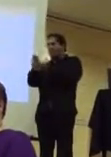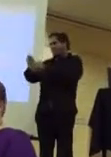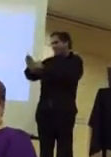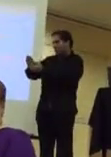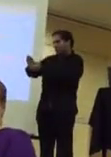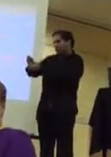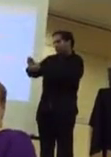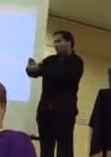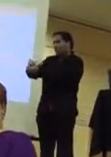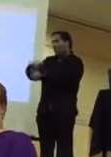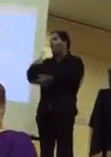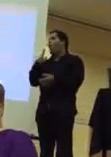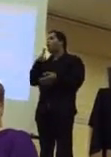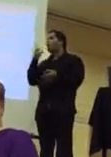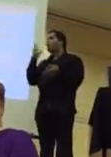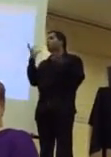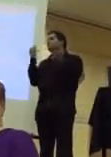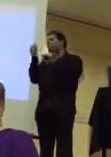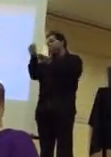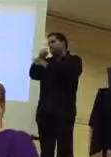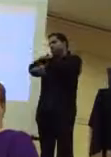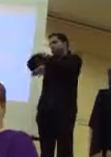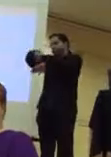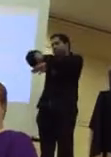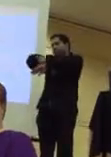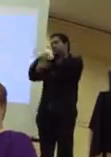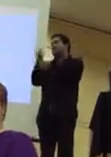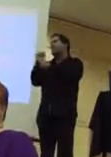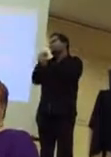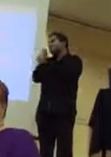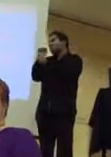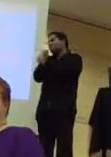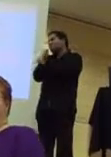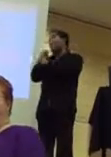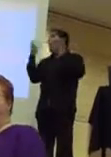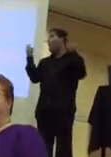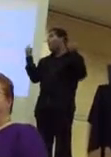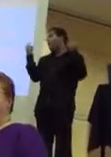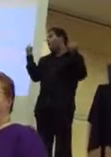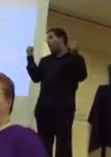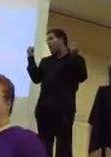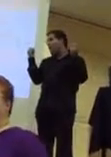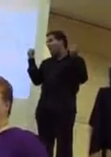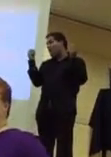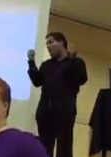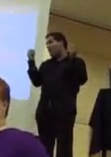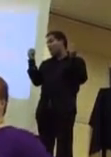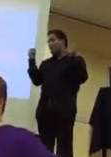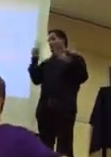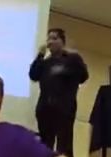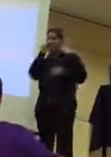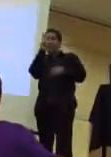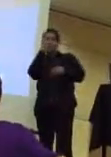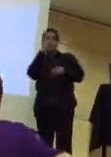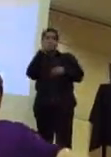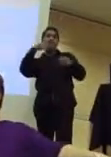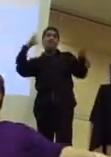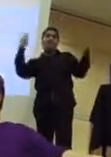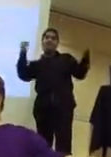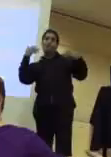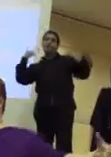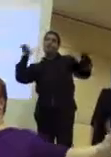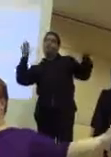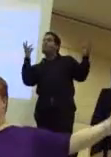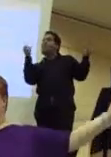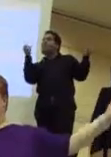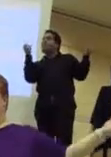φουσκάλες, ο Θεός ξέρει πόσες ώρες εξάσκηση έχει κάνει για να μπορεί να κάνει αυτό που κάνει και να φαίνεται τόσο